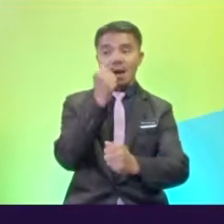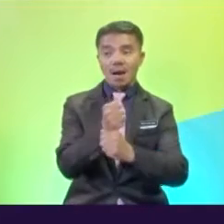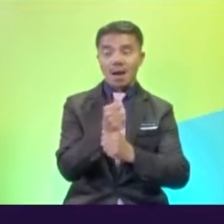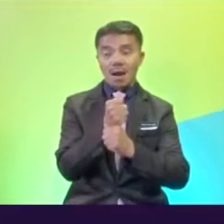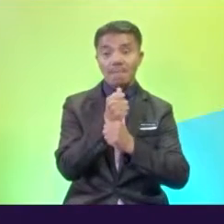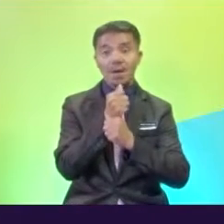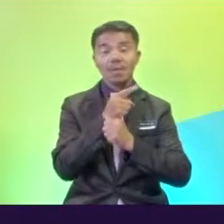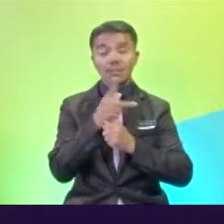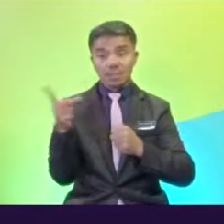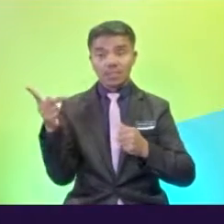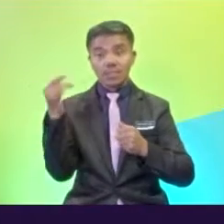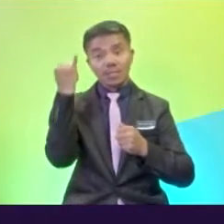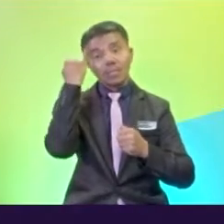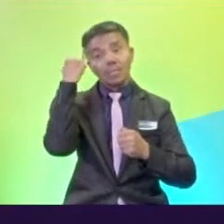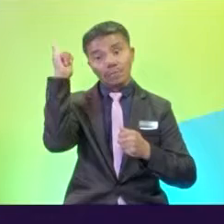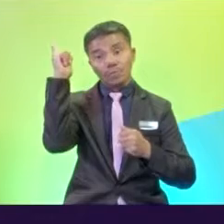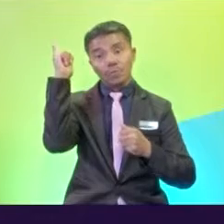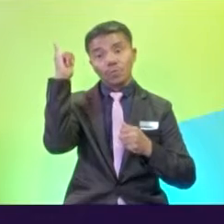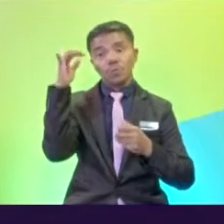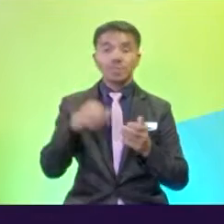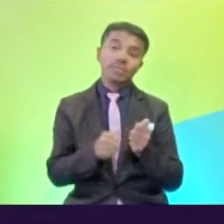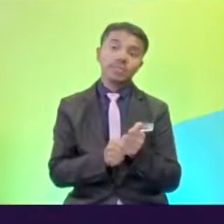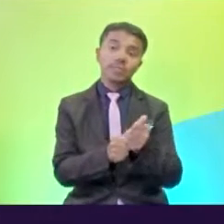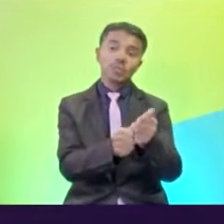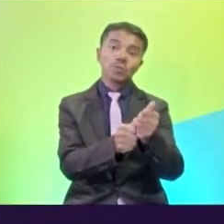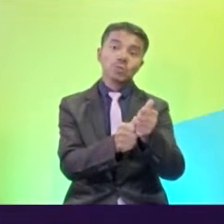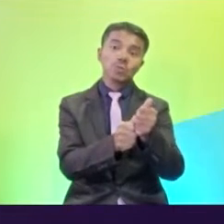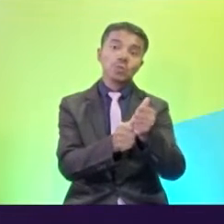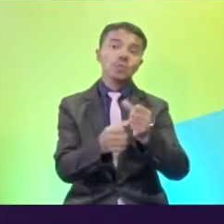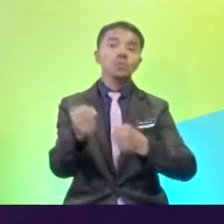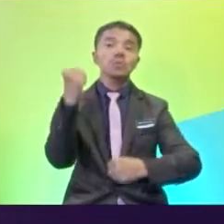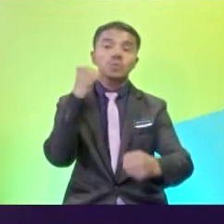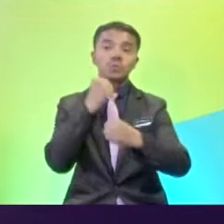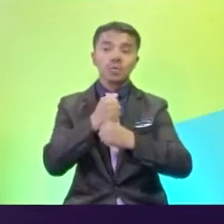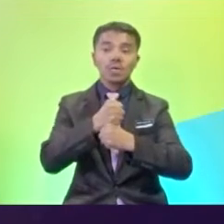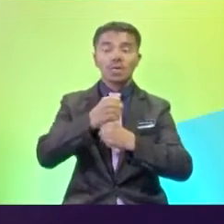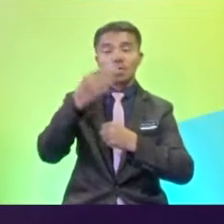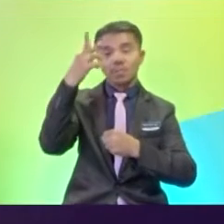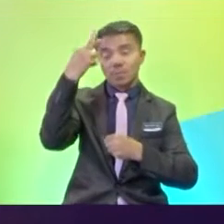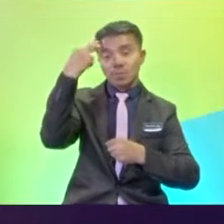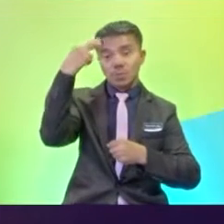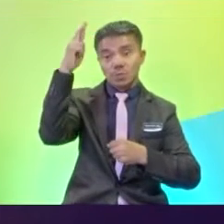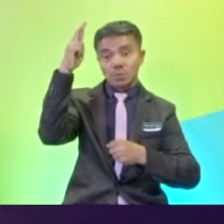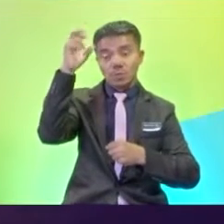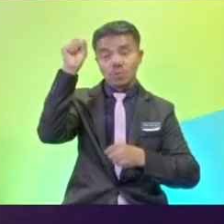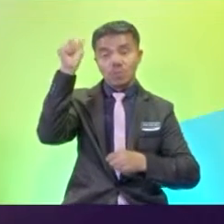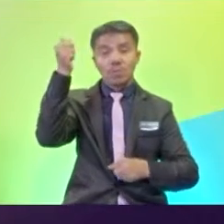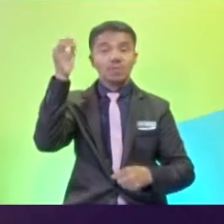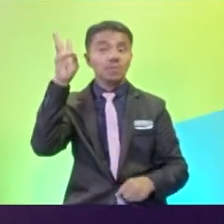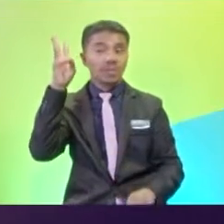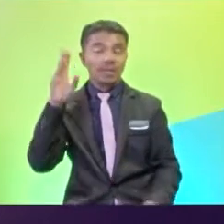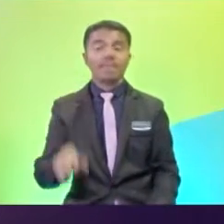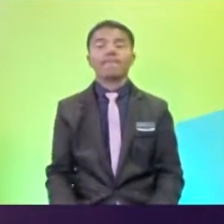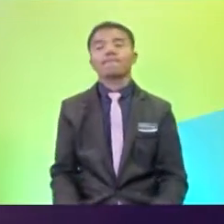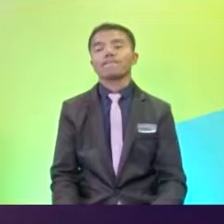Memberikan manfaat kepada diri dan masyarakat cepat sekali oke bila kita